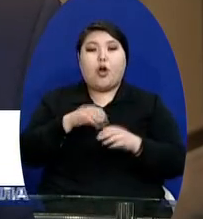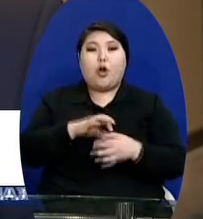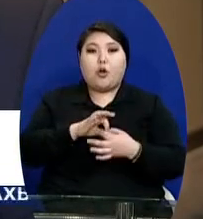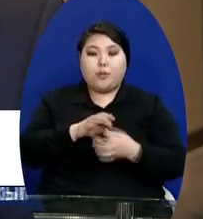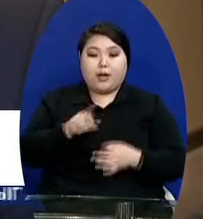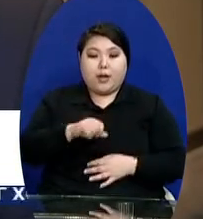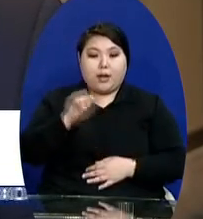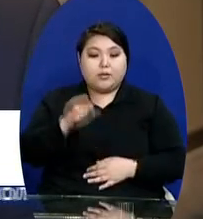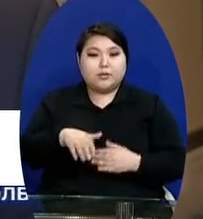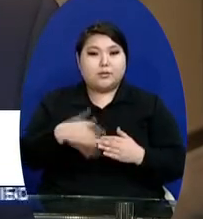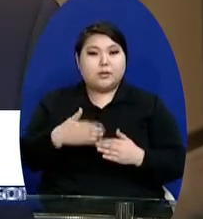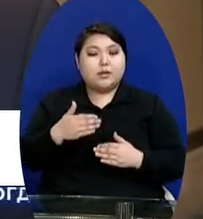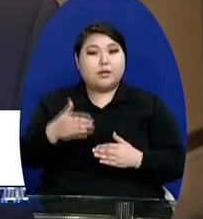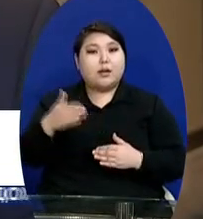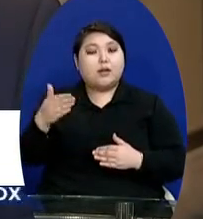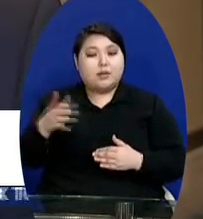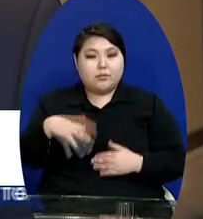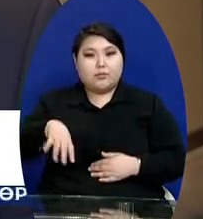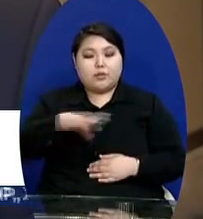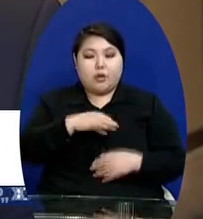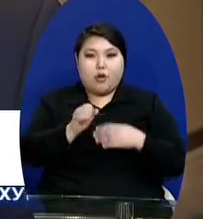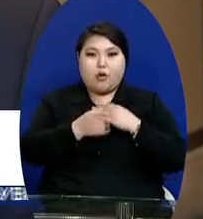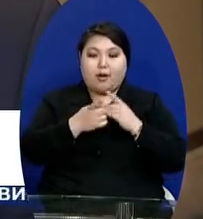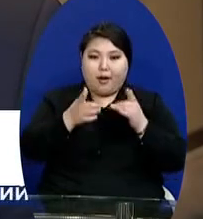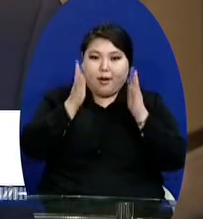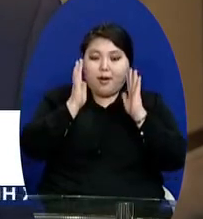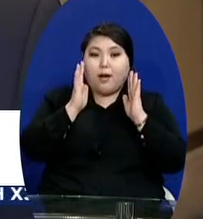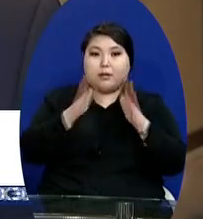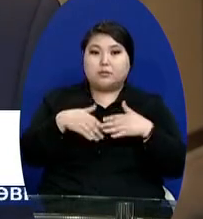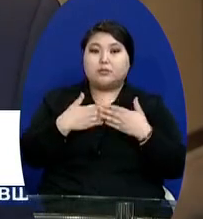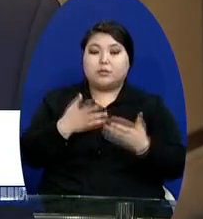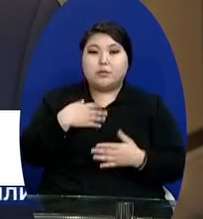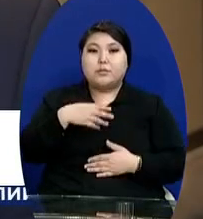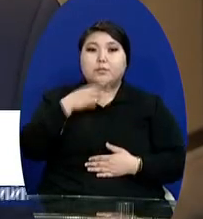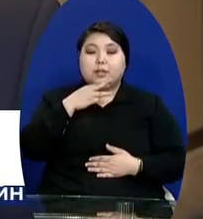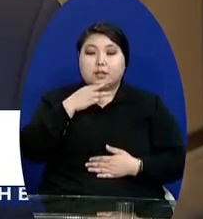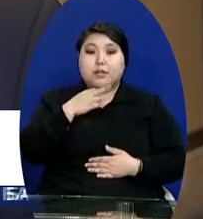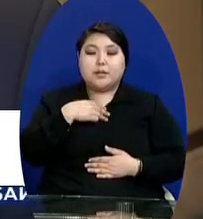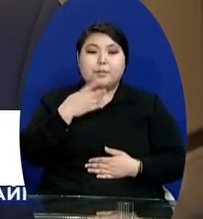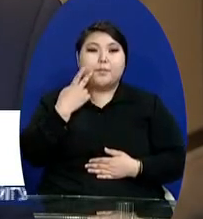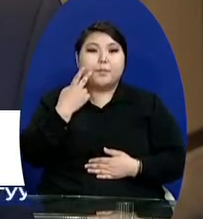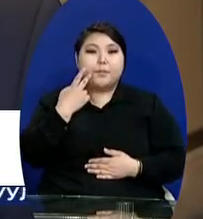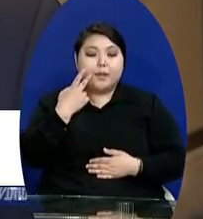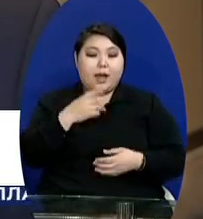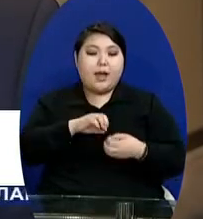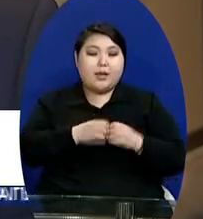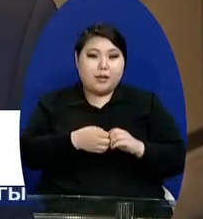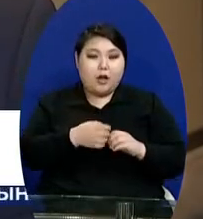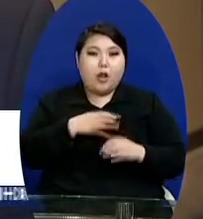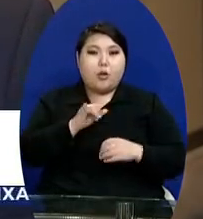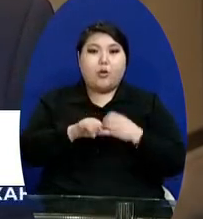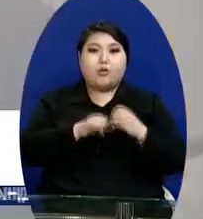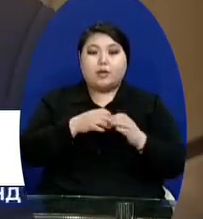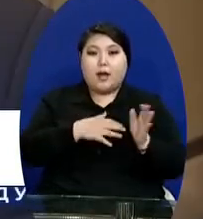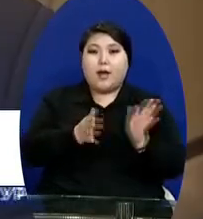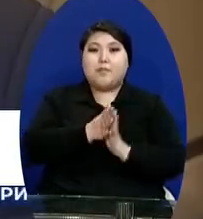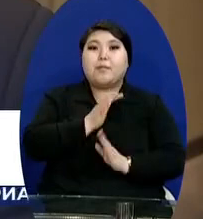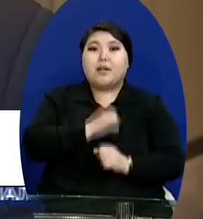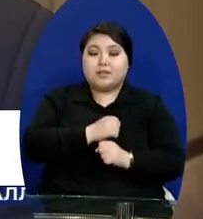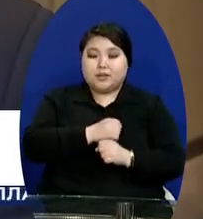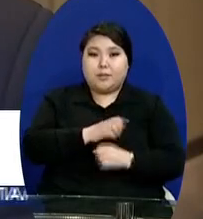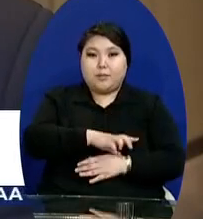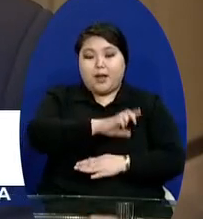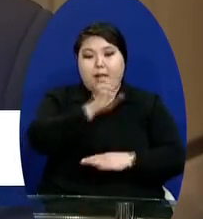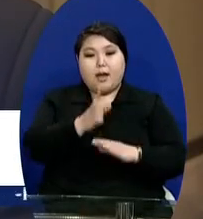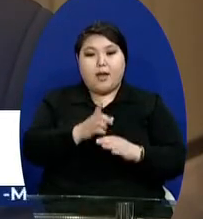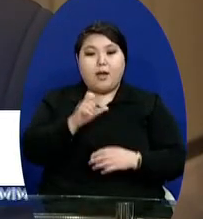бид нар дараа дараагийн түвшинд бол онцгой анхаарах түвшинд энэ мэдээ мэдээллүүдийг байнгын хийх олон улсын болоотой хамтарч ажиллах энэ байгаль экологи